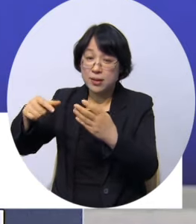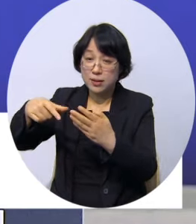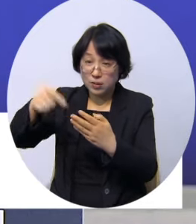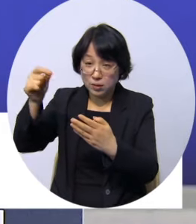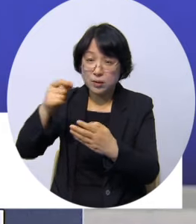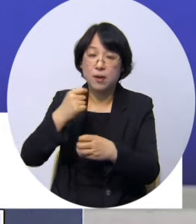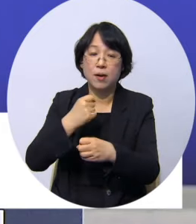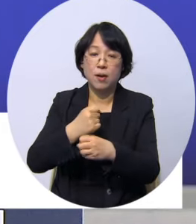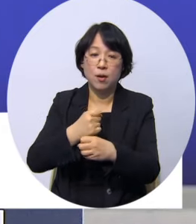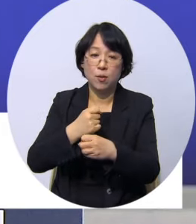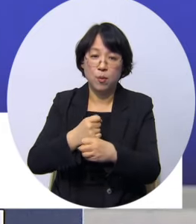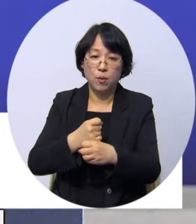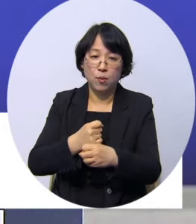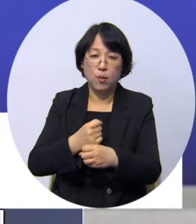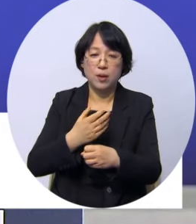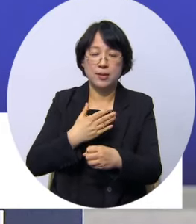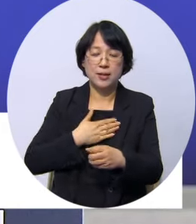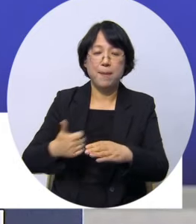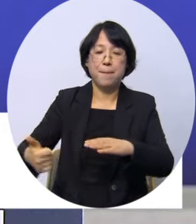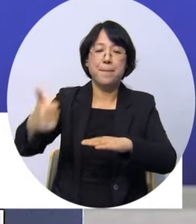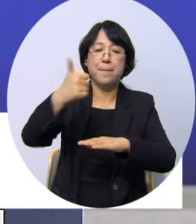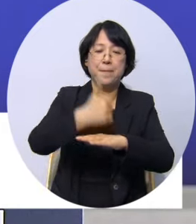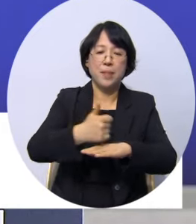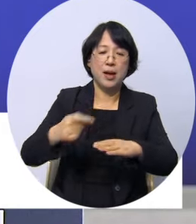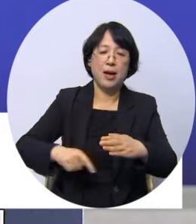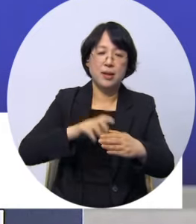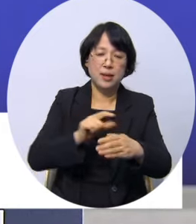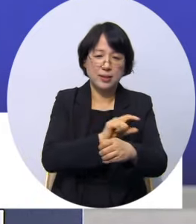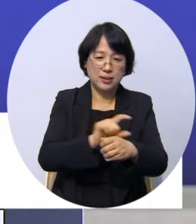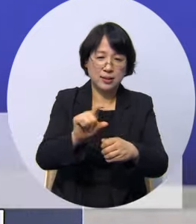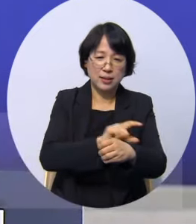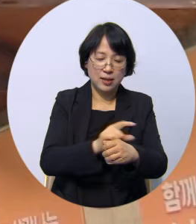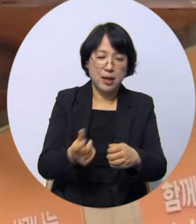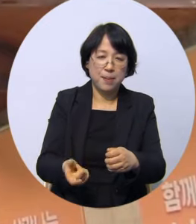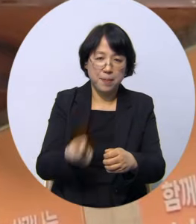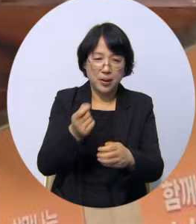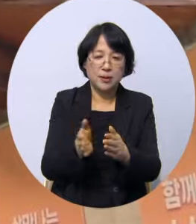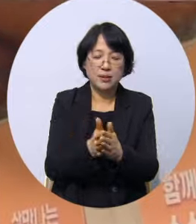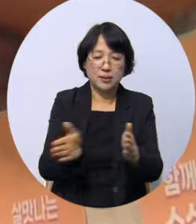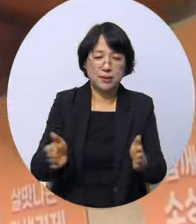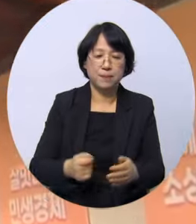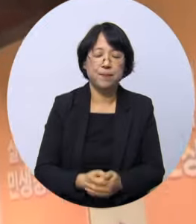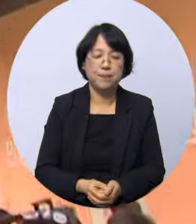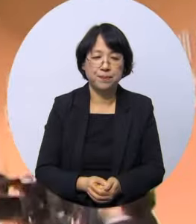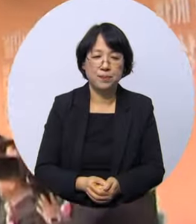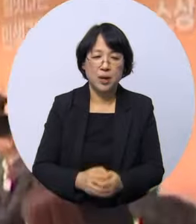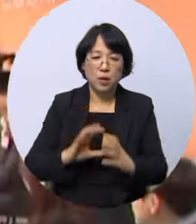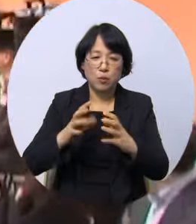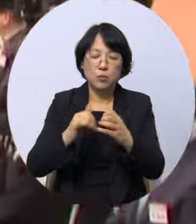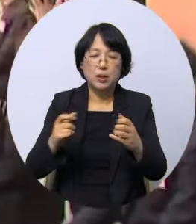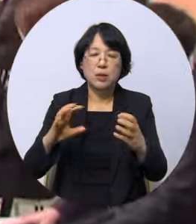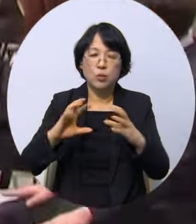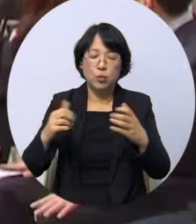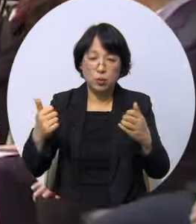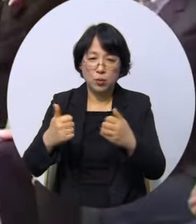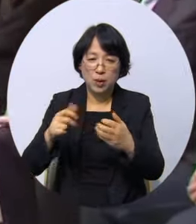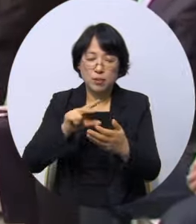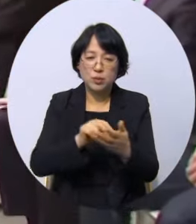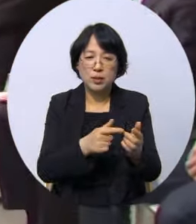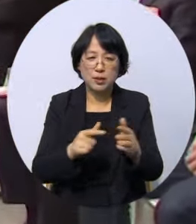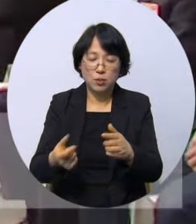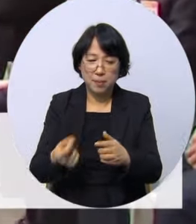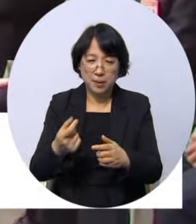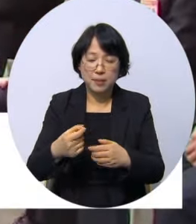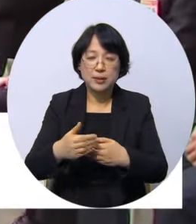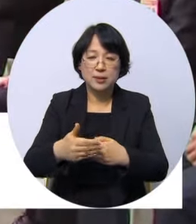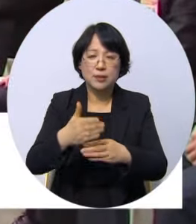선정하고 임기내 사업을 조기 착수하겠습니다 초반에 열린 민생 토론회 과제들도 속도감 있게